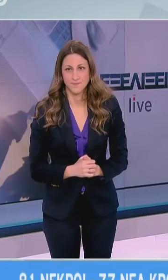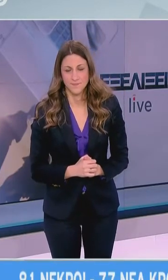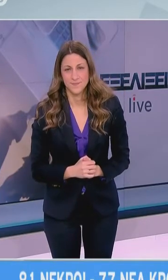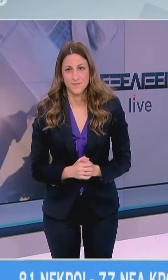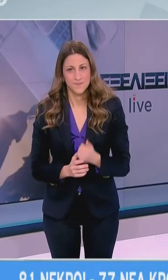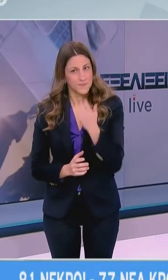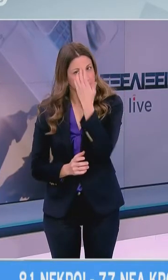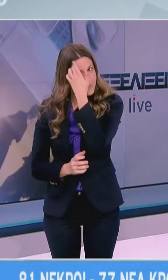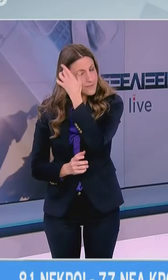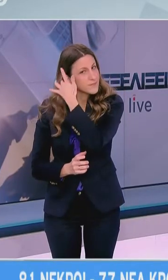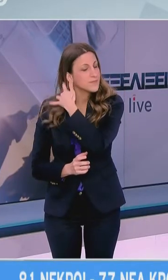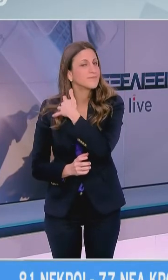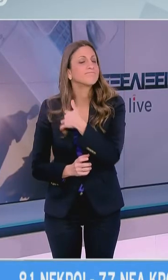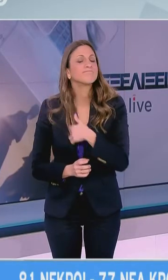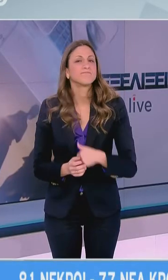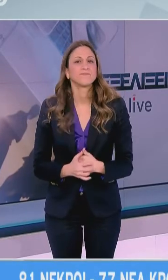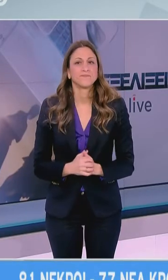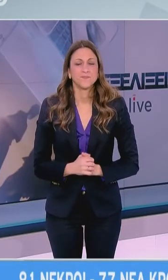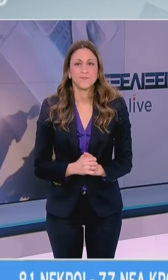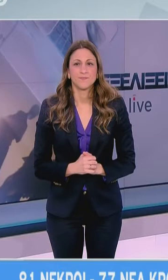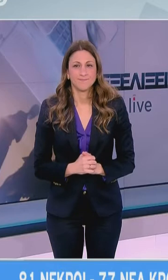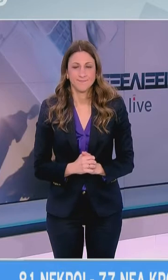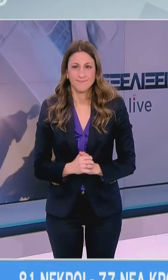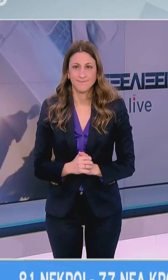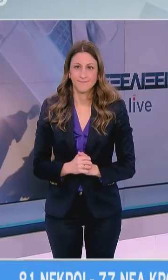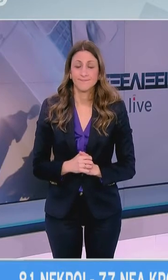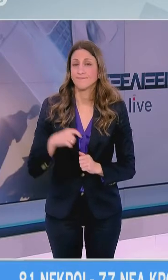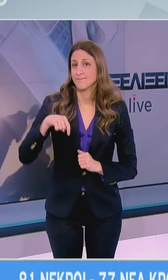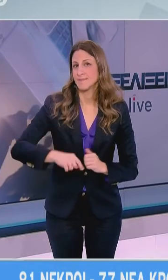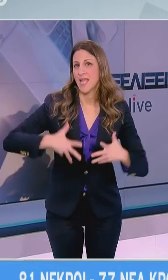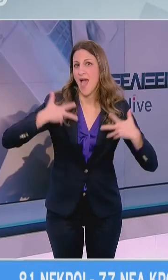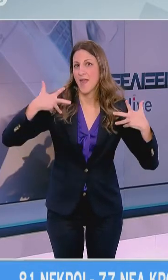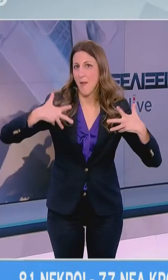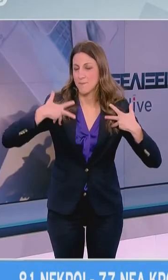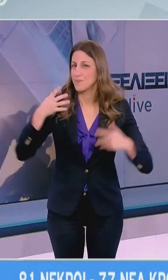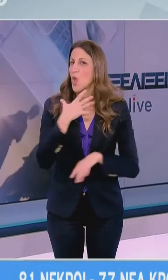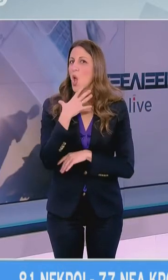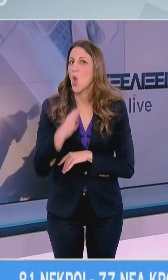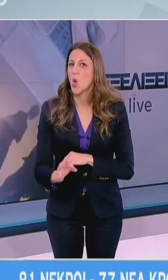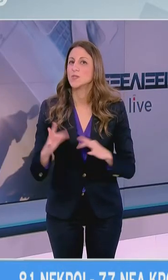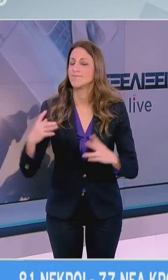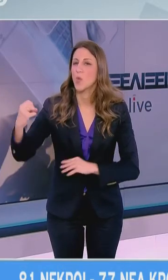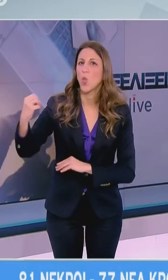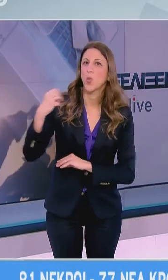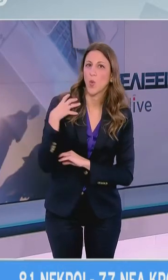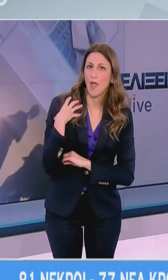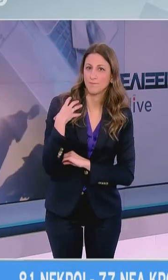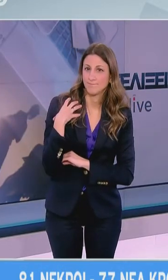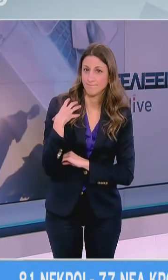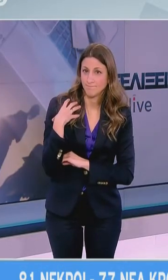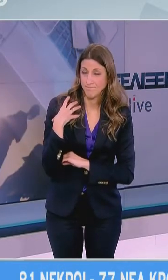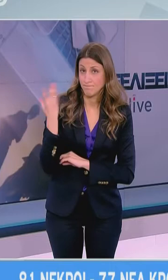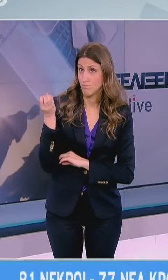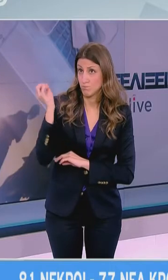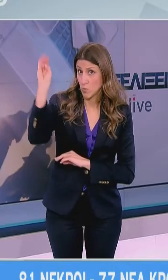Θα θέλαμε με ιδιαίτερη χαρά να αναφερθούμε σε μία μεγάλη δωρεά η οποία ξεπερνάει τα σύνορα